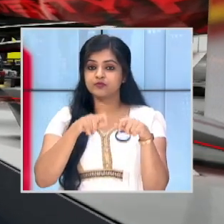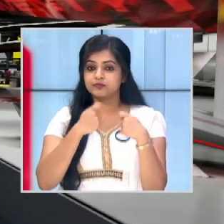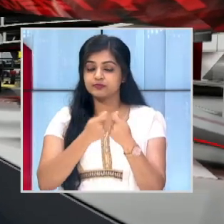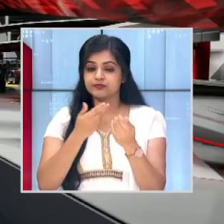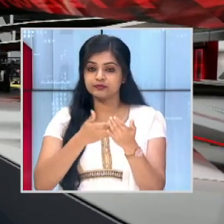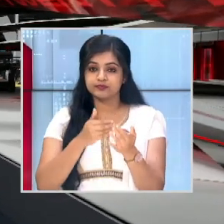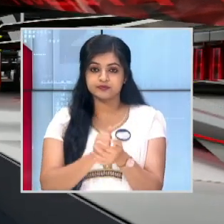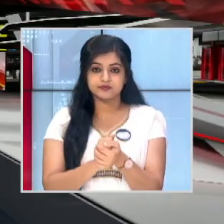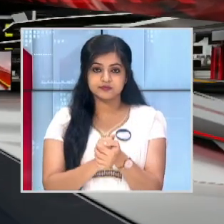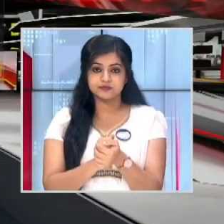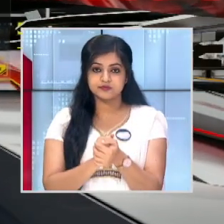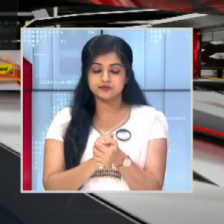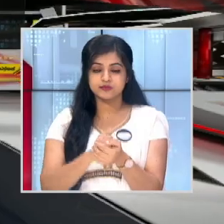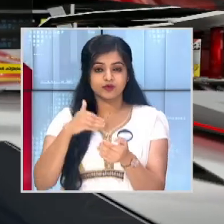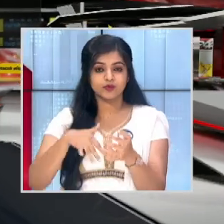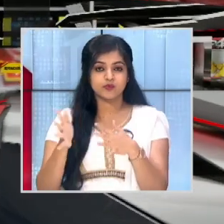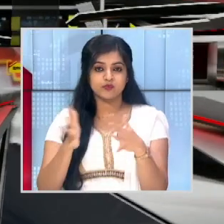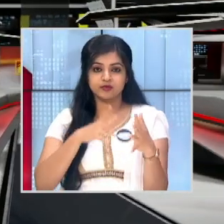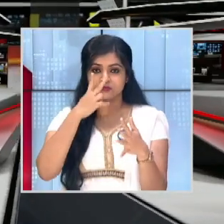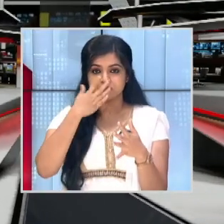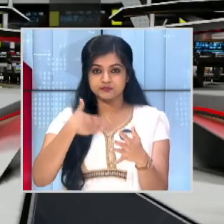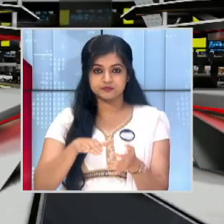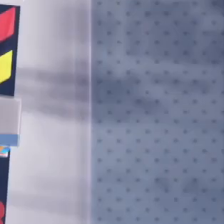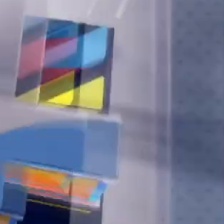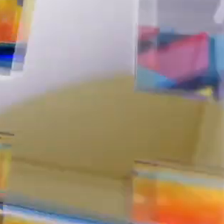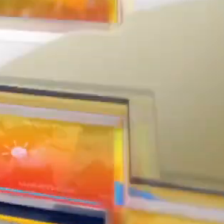ബൽറാം നെടുങ്ങാടി നൽകിയത്. നോക്കാമിനി ഇപ്പോഴത്തെ കാലാവസ്ഥ.